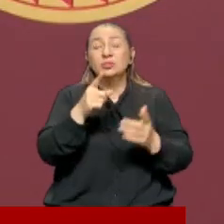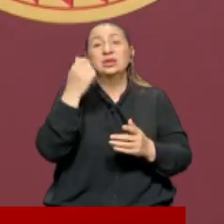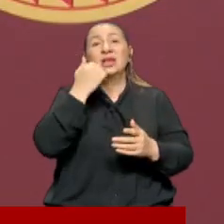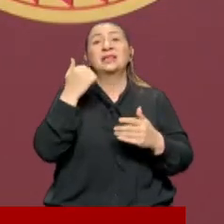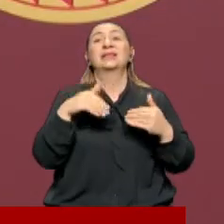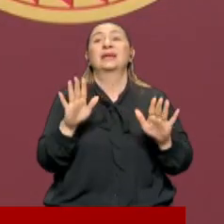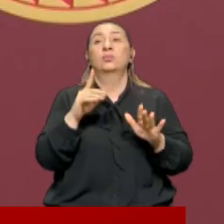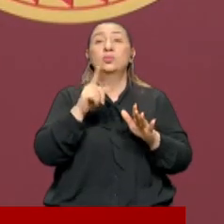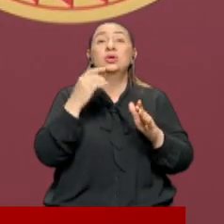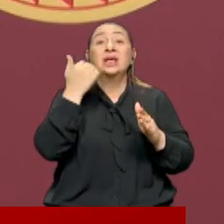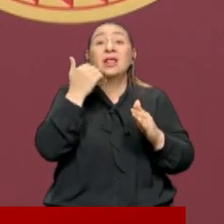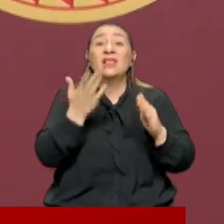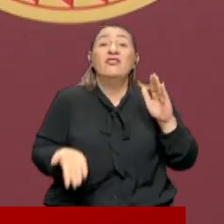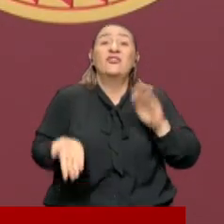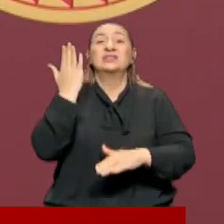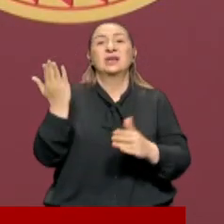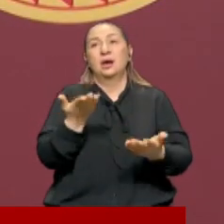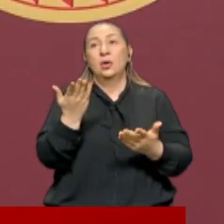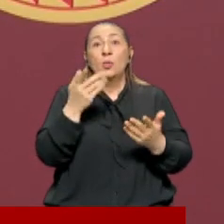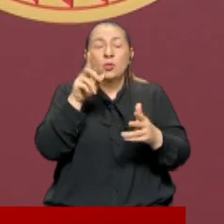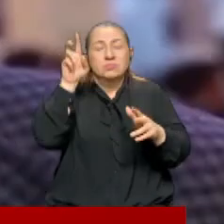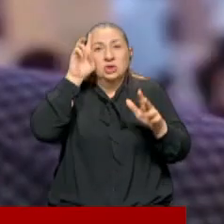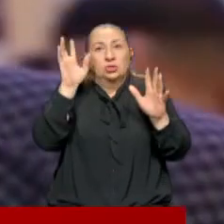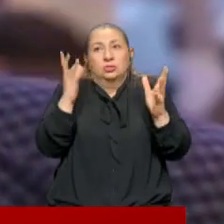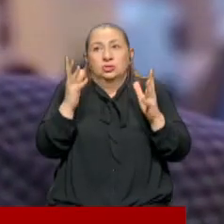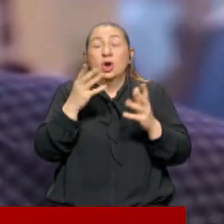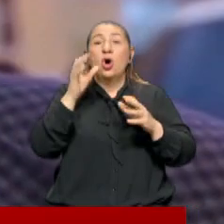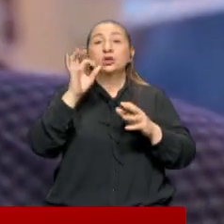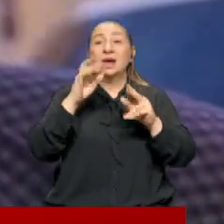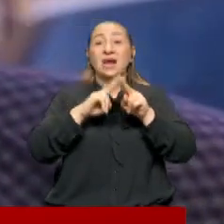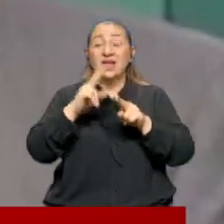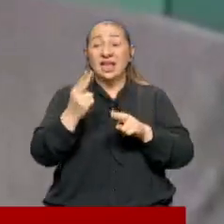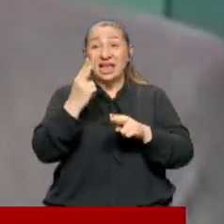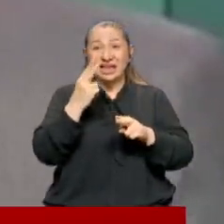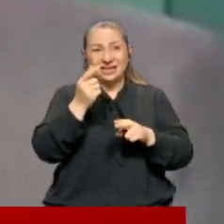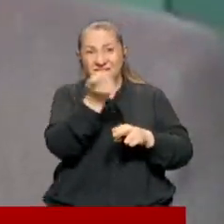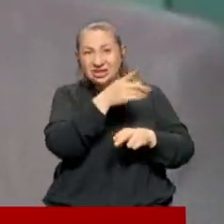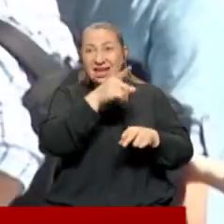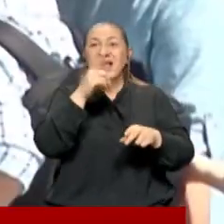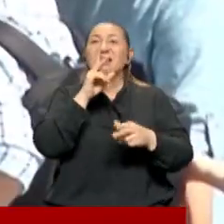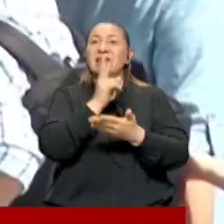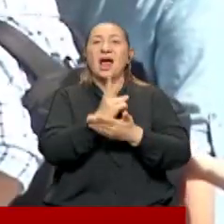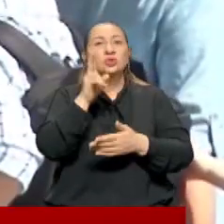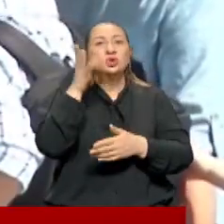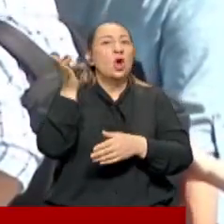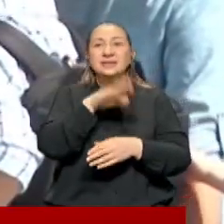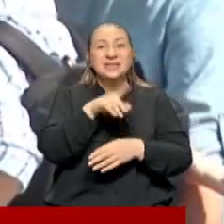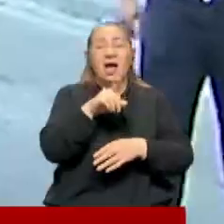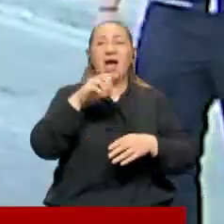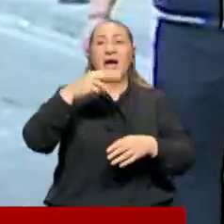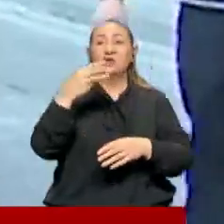yalan değil. Bu artık yalan ötesi bir durum. Paranoya halidir. Osman Kavala ve 7 sanık hakkında yerel mahkemenin kararı sonrası